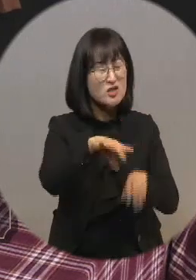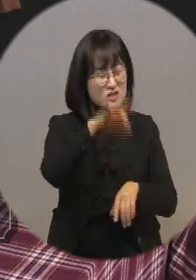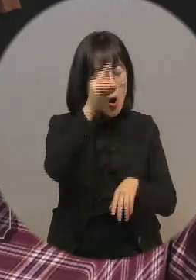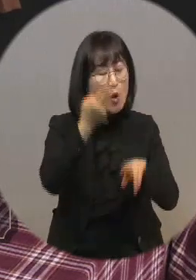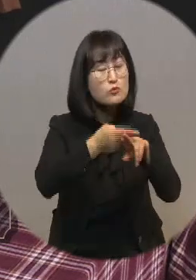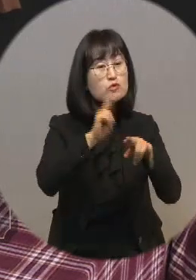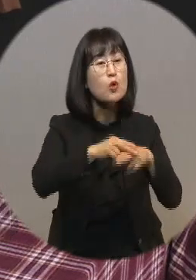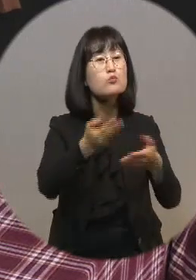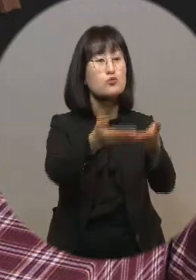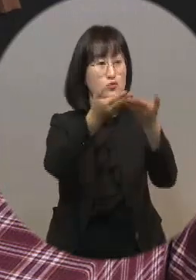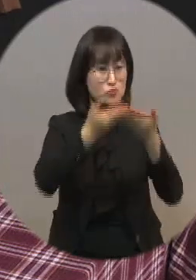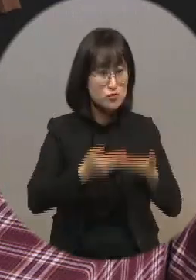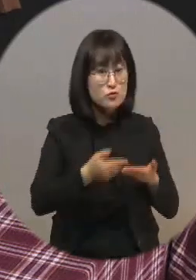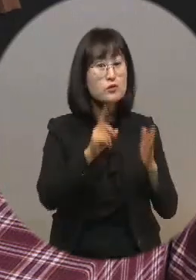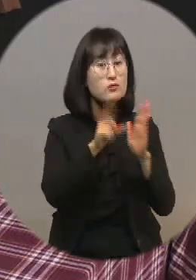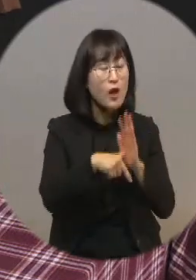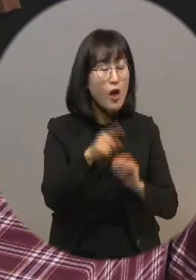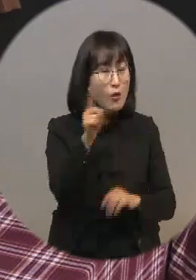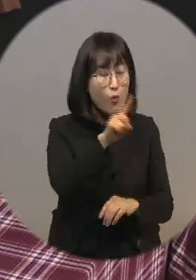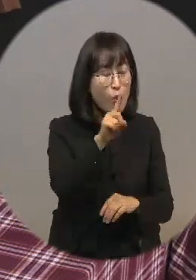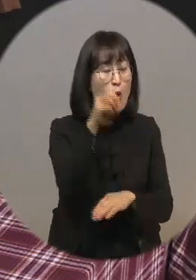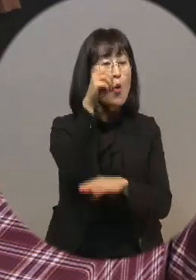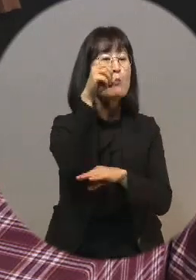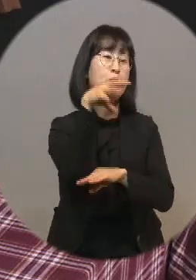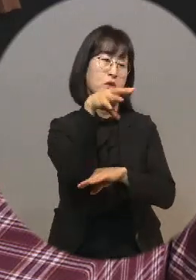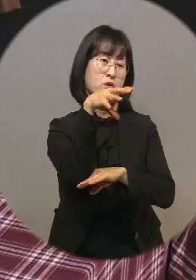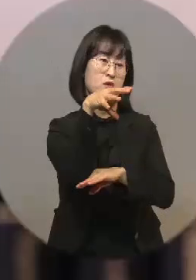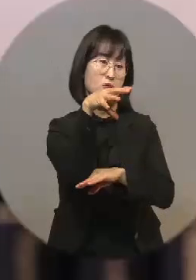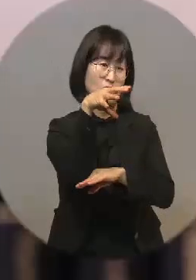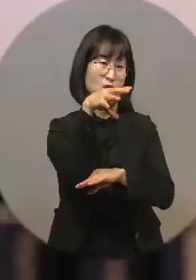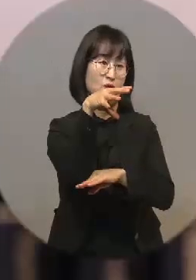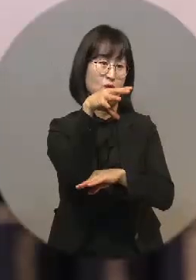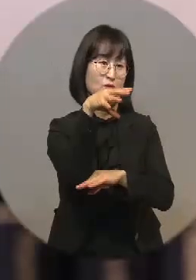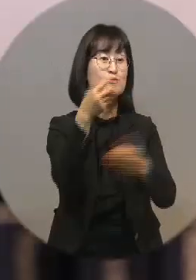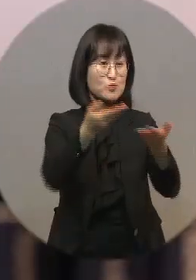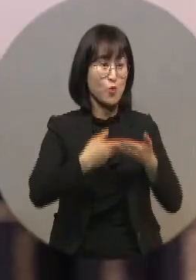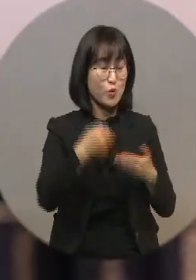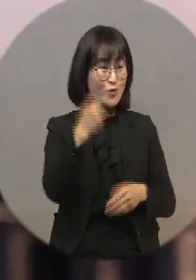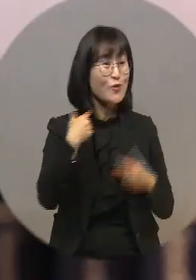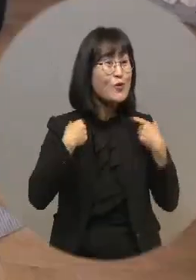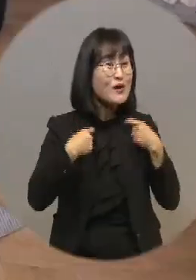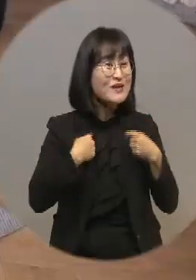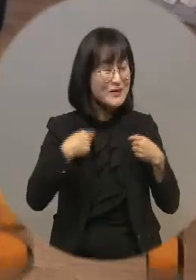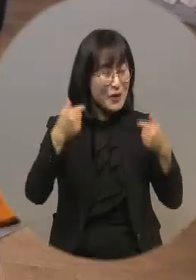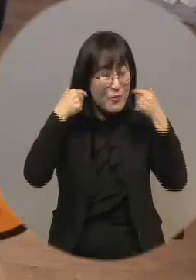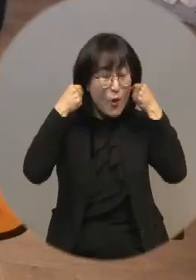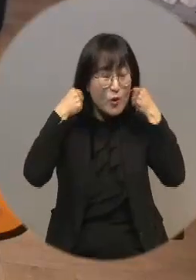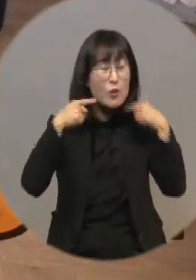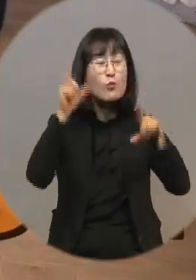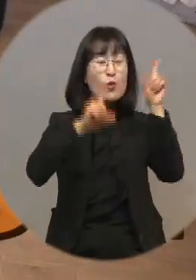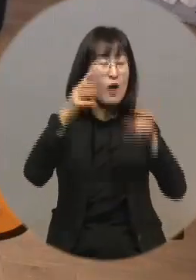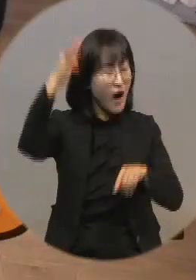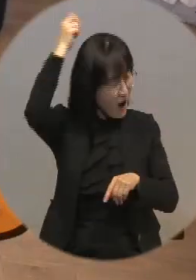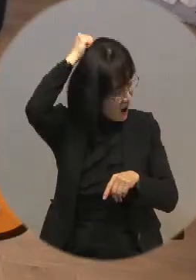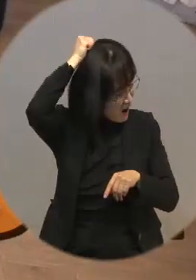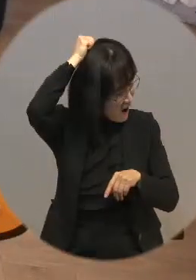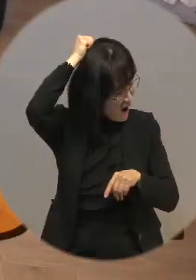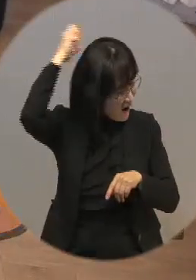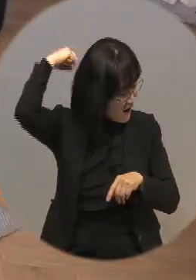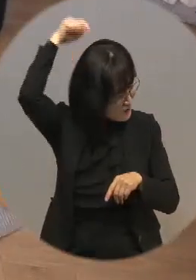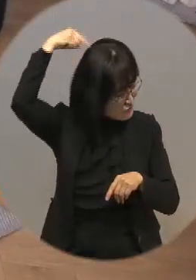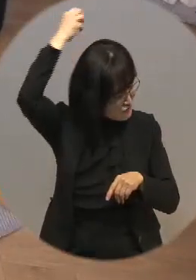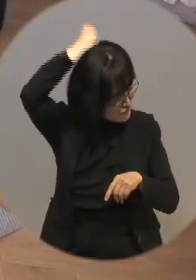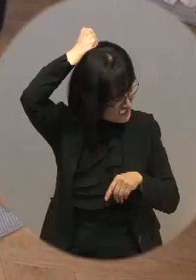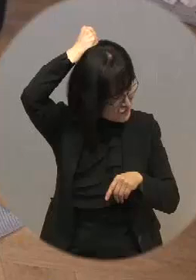알아요? 무드등? 네, 무드등. 똥머리를 하고? 꿈에서 봤던 그거. 혹시 똥머리를 하고? 예. 그래가지고 전생에 예, 보는가? 그래서